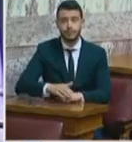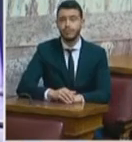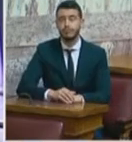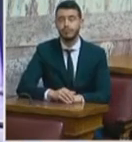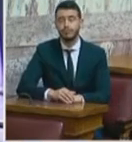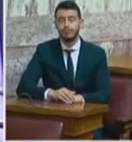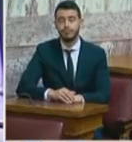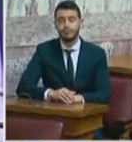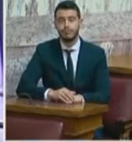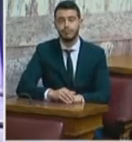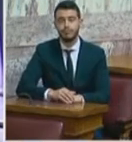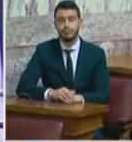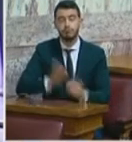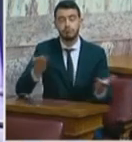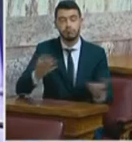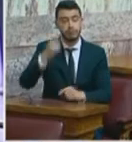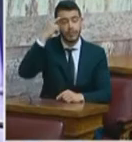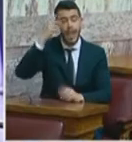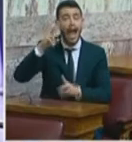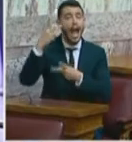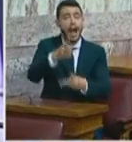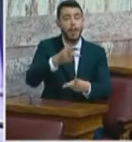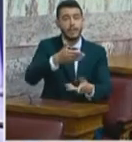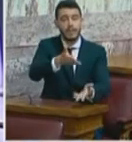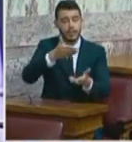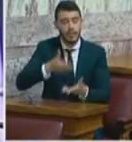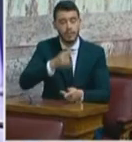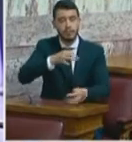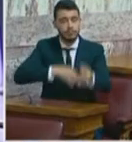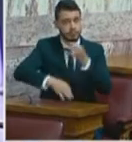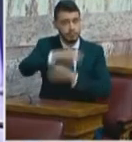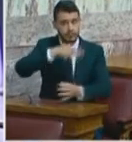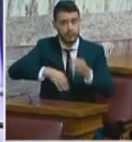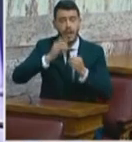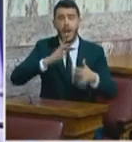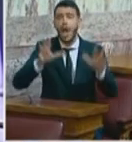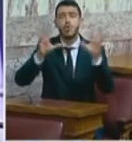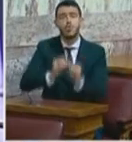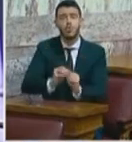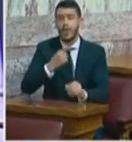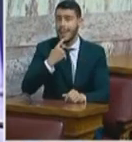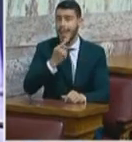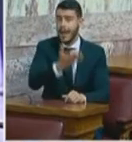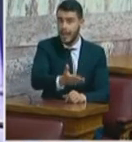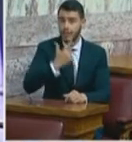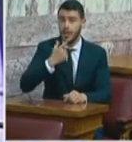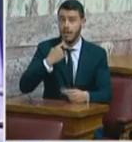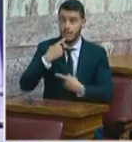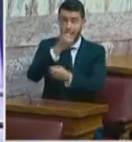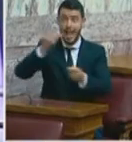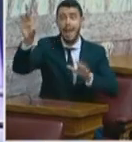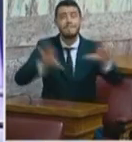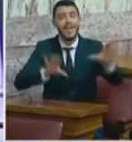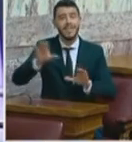καλοδεχούμενη η τοποθέτησή σας σε σχέση με το ότι λέτε στους επενδυτές να έλθουν.